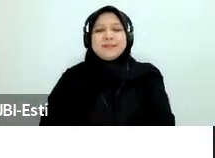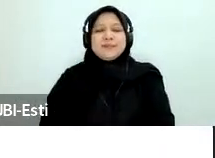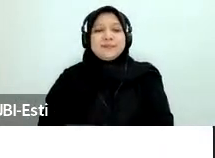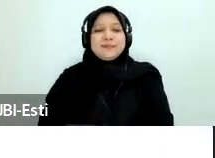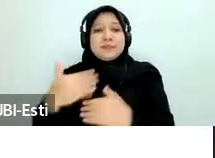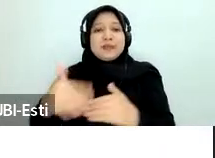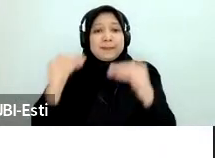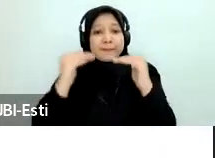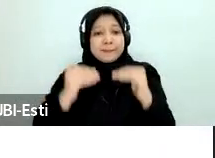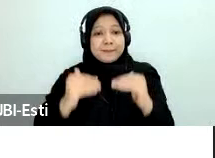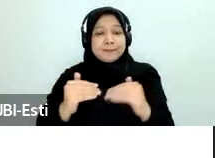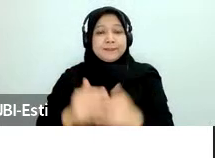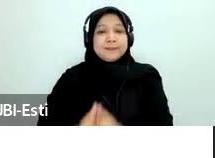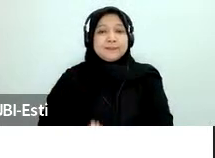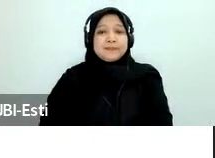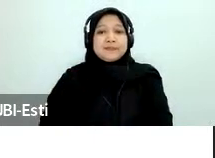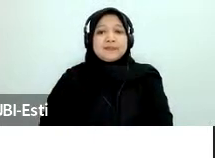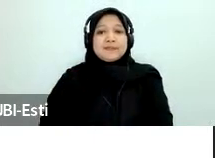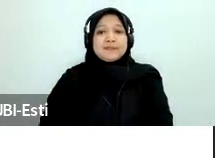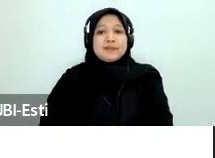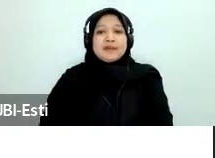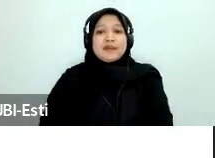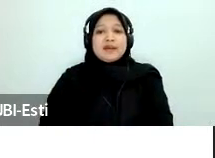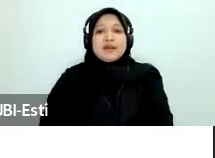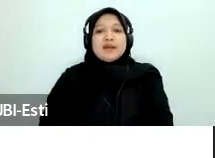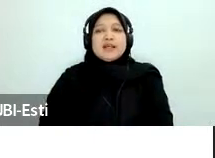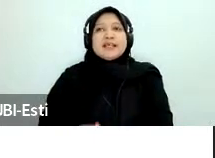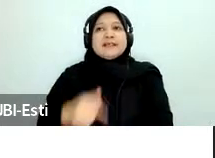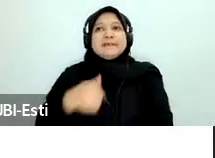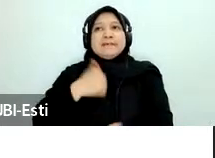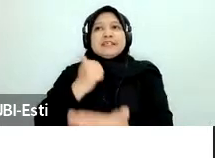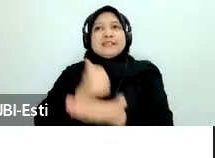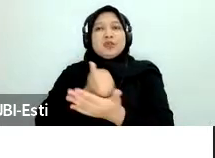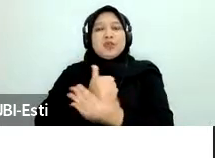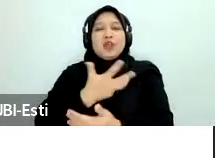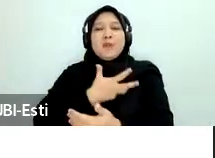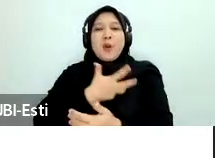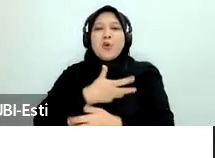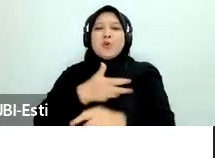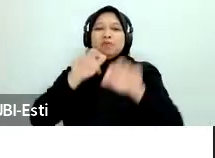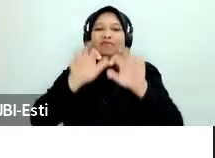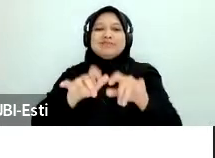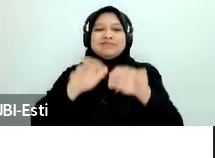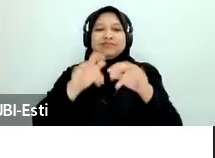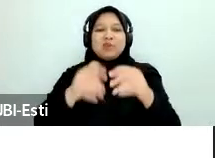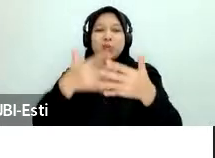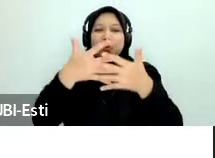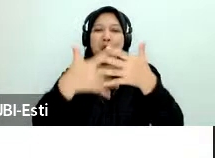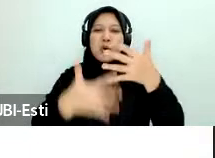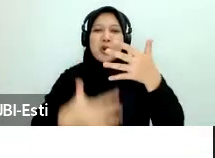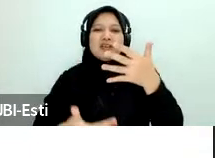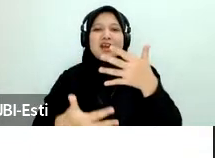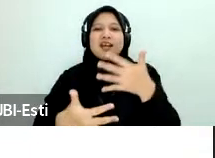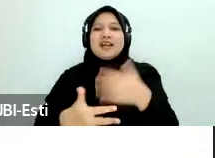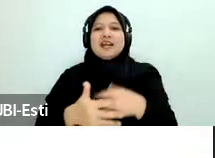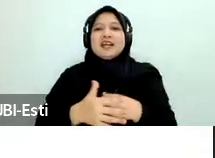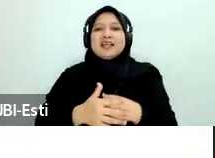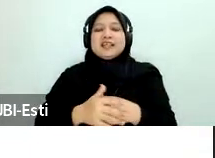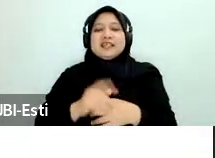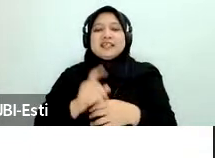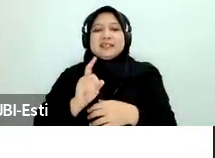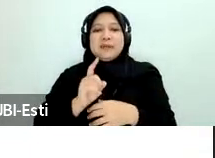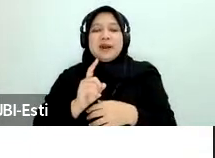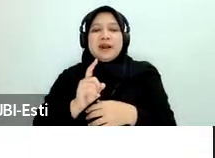adalah kesimpulan dari saya saya sebelumnya menulis lebih banyak karena ada noam chomsky yang jelas sekali menunjukkan